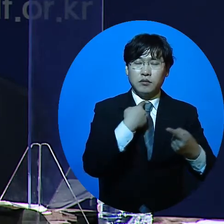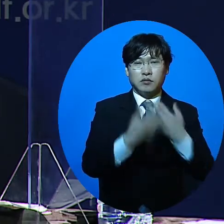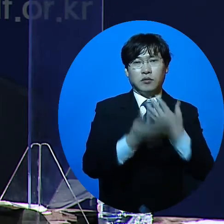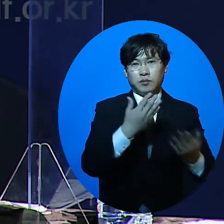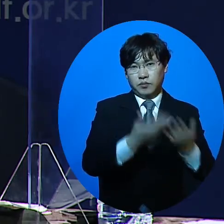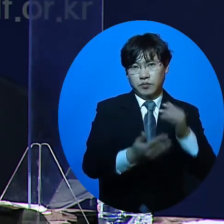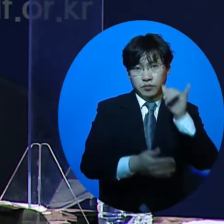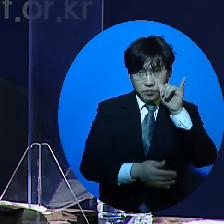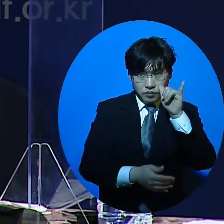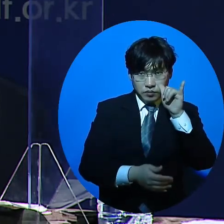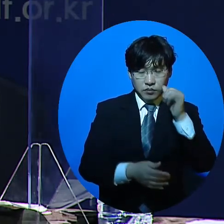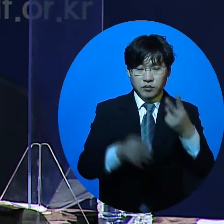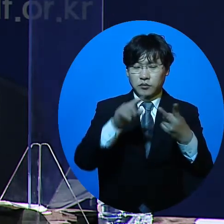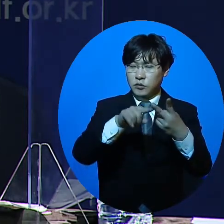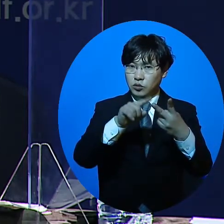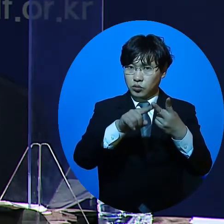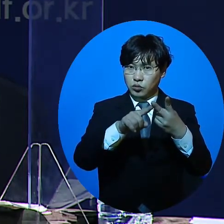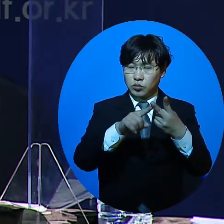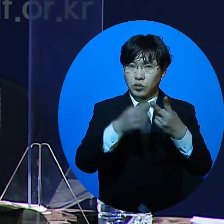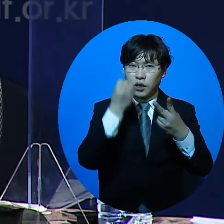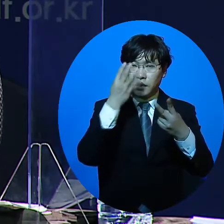경험이 있으나